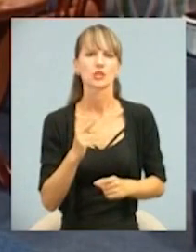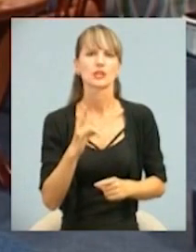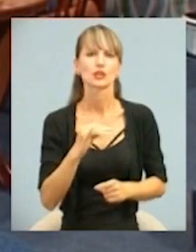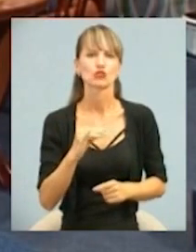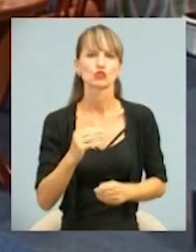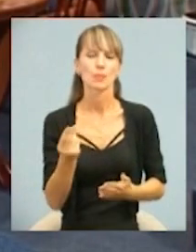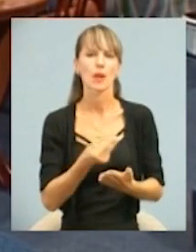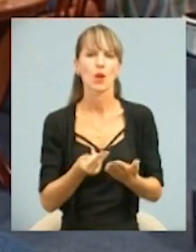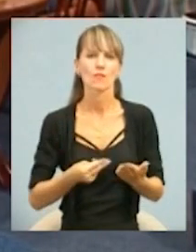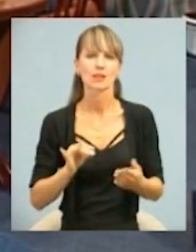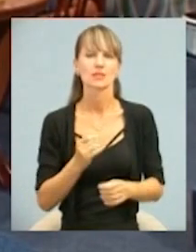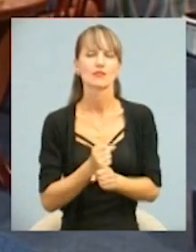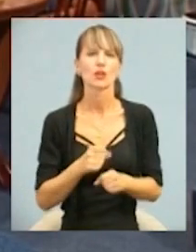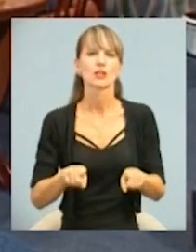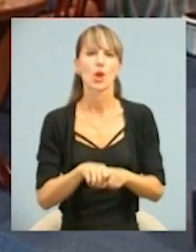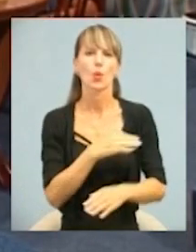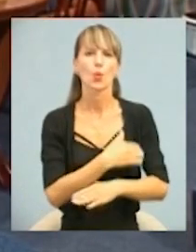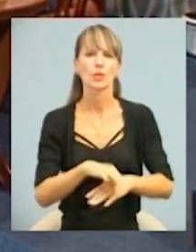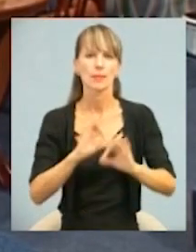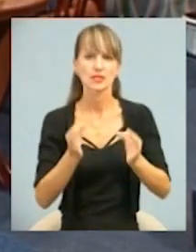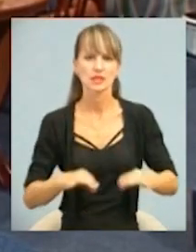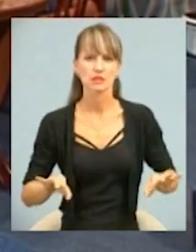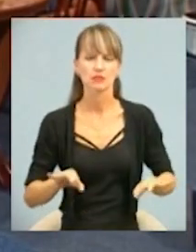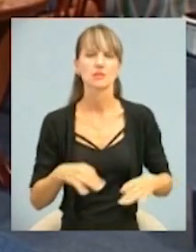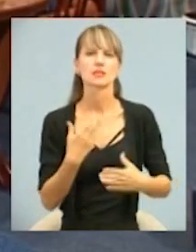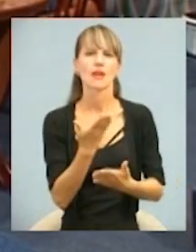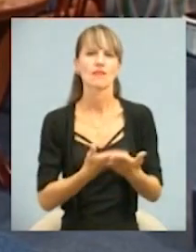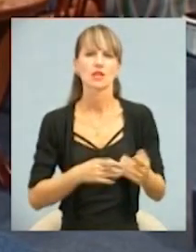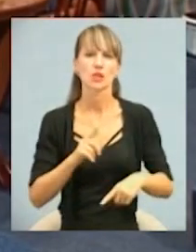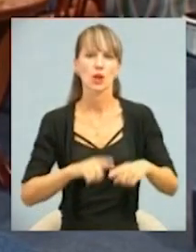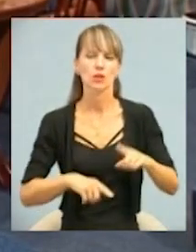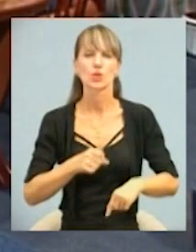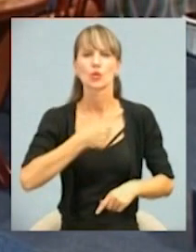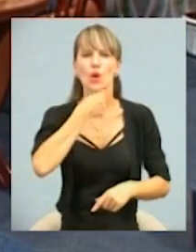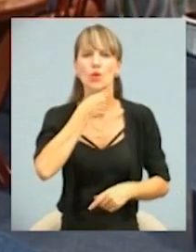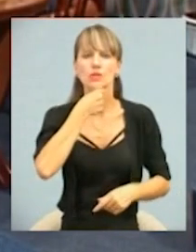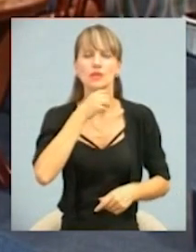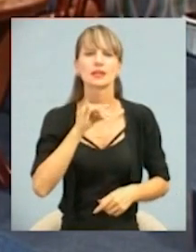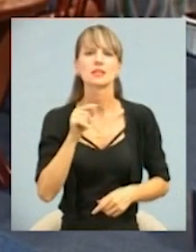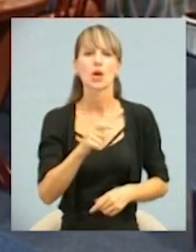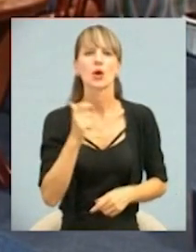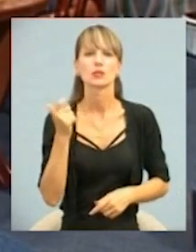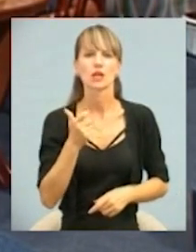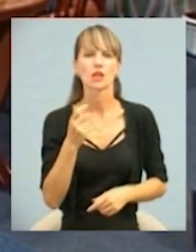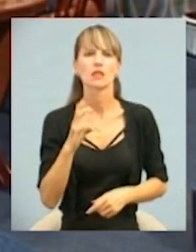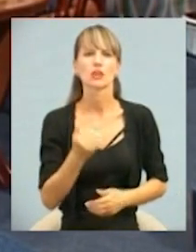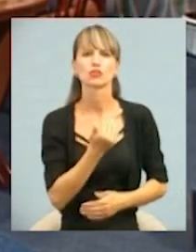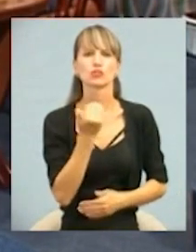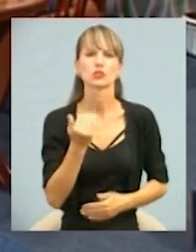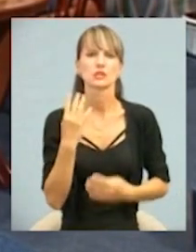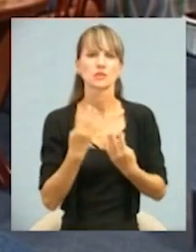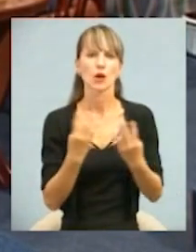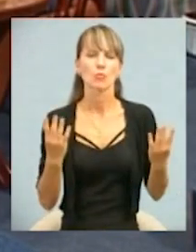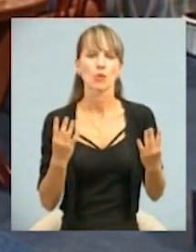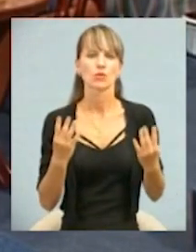ніж малювати і створювати таке вуличне мистецтво, радьтеся з батьками, з дорослими і, власне, з тими ж господарями, на чиїх парканах